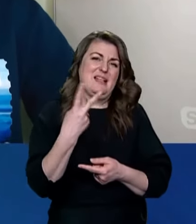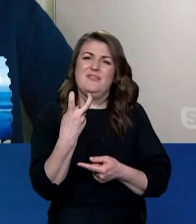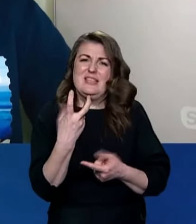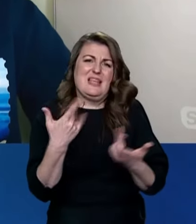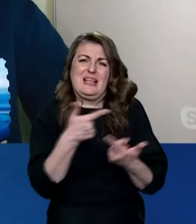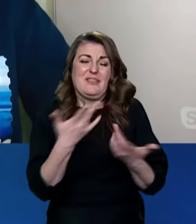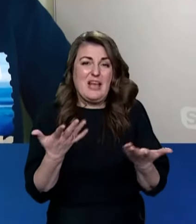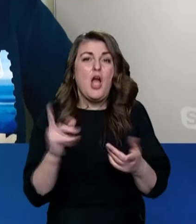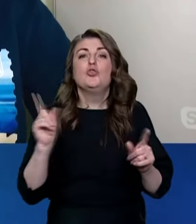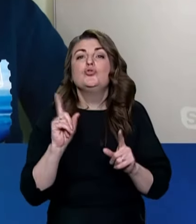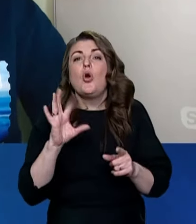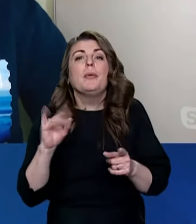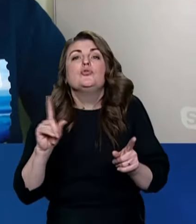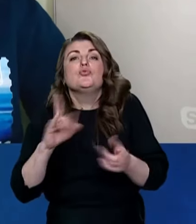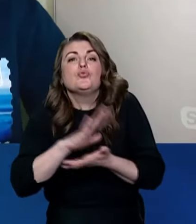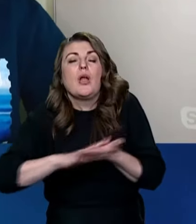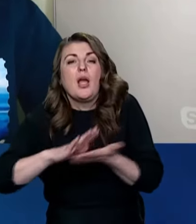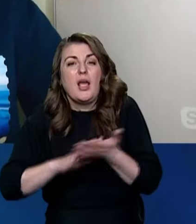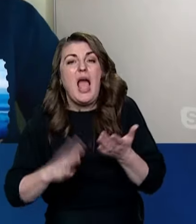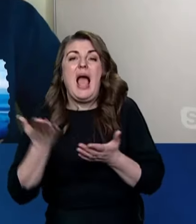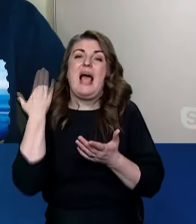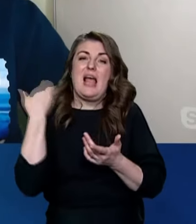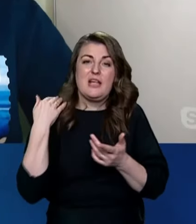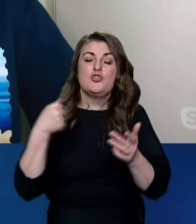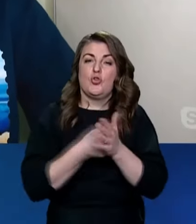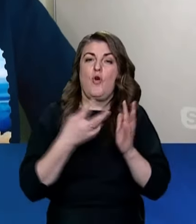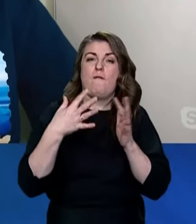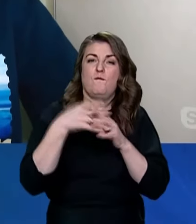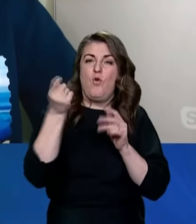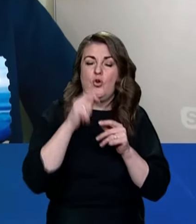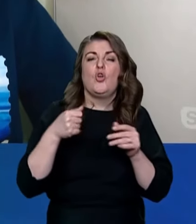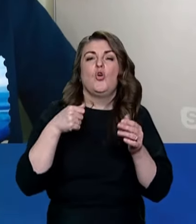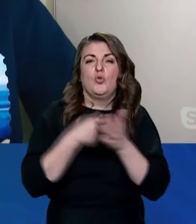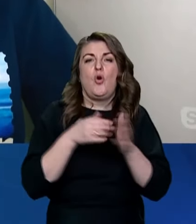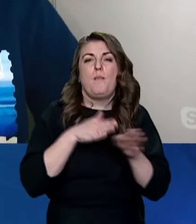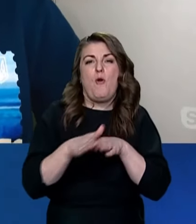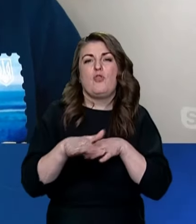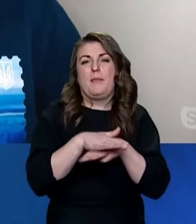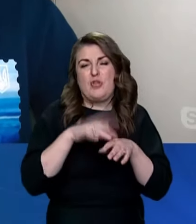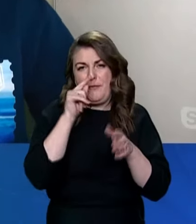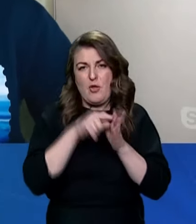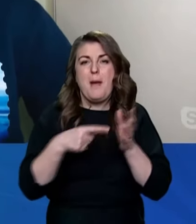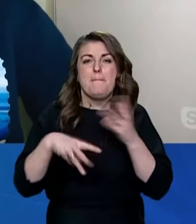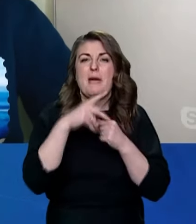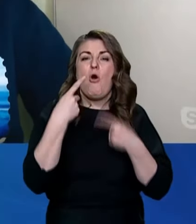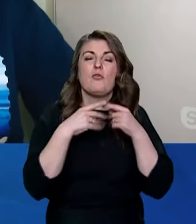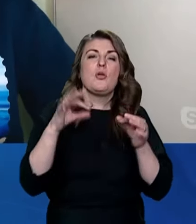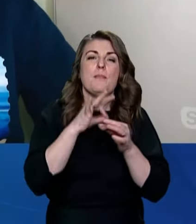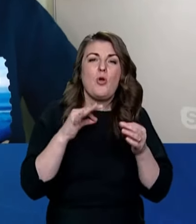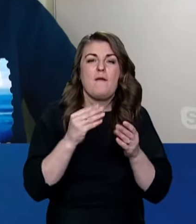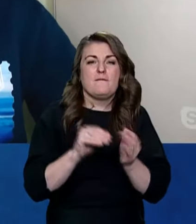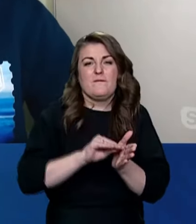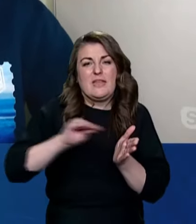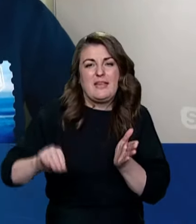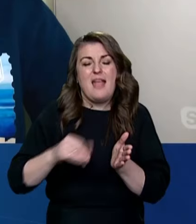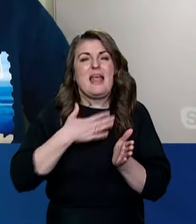скільки-то гривень, щоби що? Раніше, до війни, до повномасштабного вторгнення, принаймні, ми говорили про